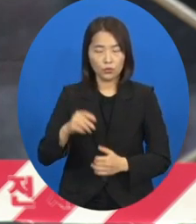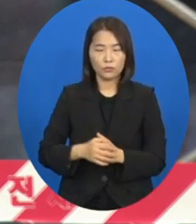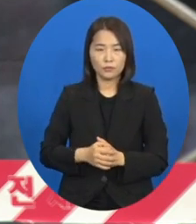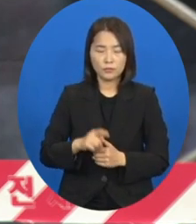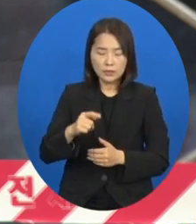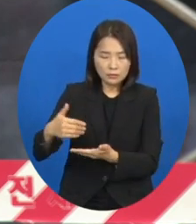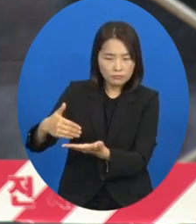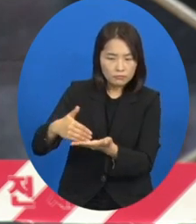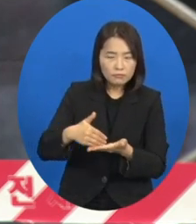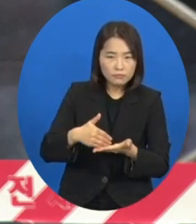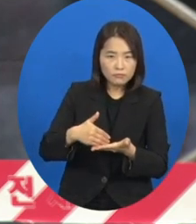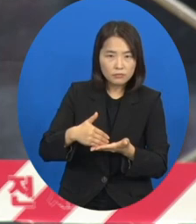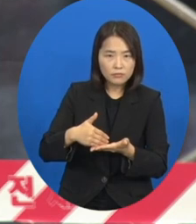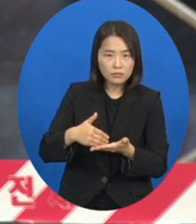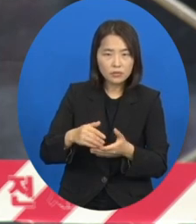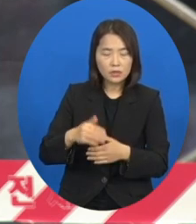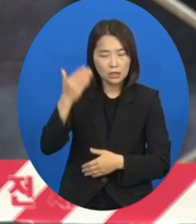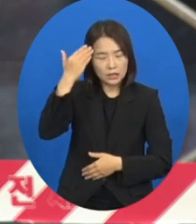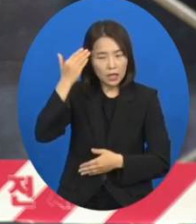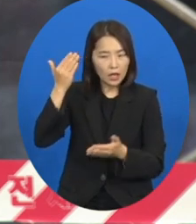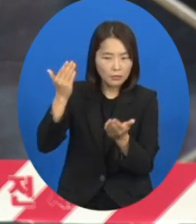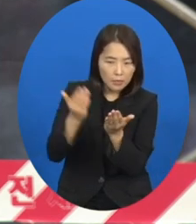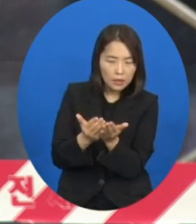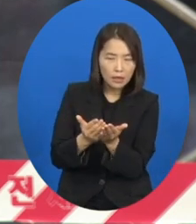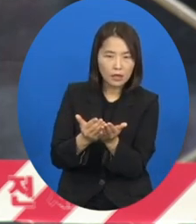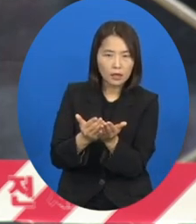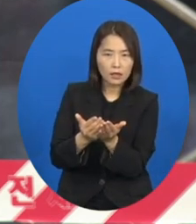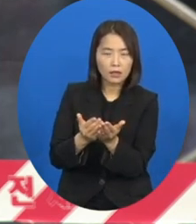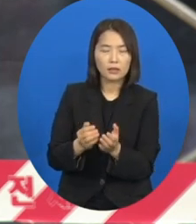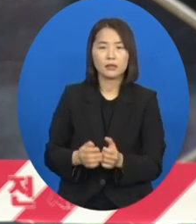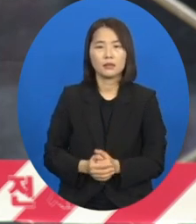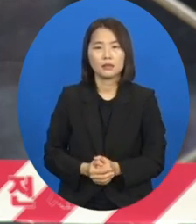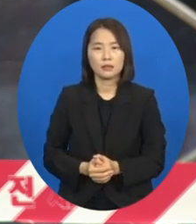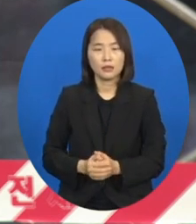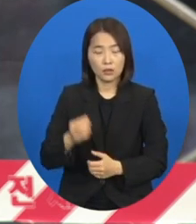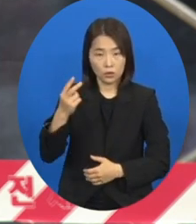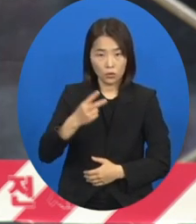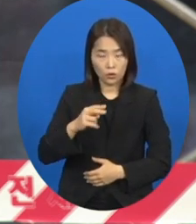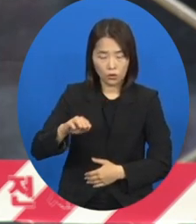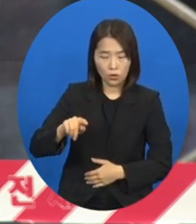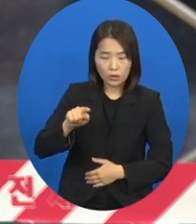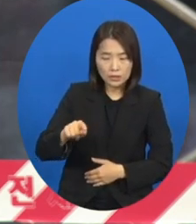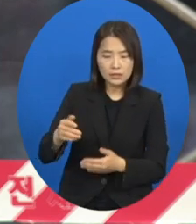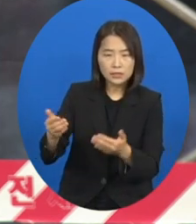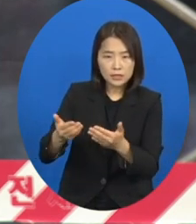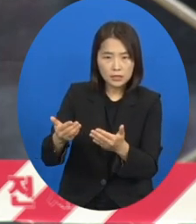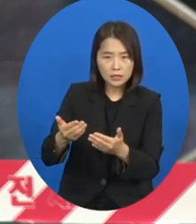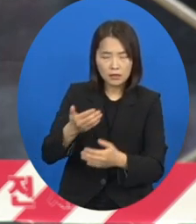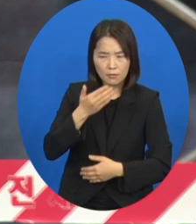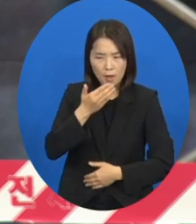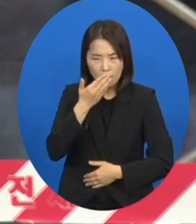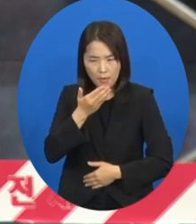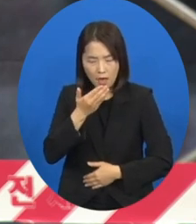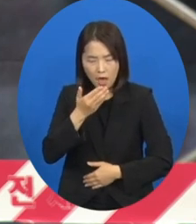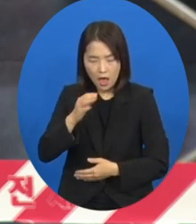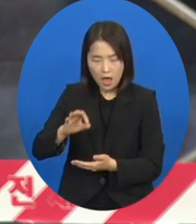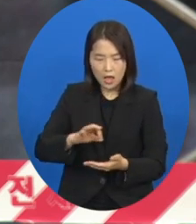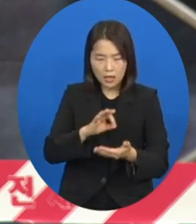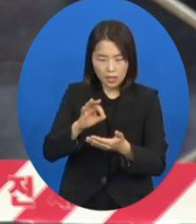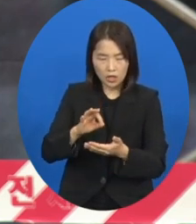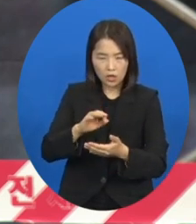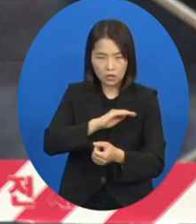사안이 합당한 일인가? 합리적인 일인가? 그리고 우리가 이 일을 할 수 있는 재정적인 능력이